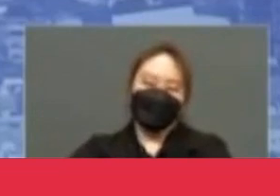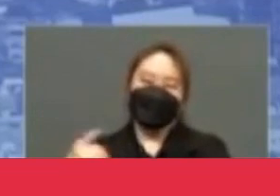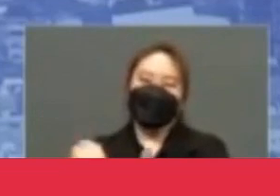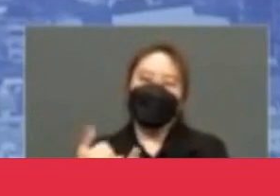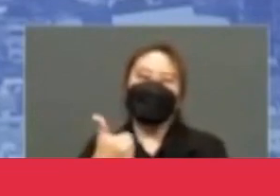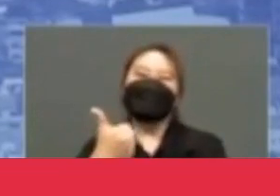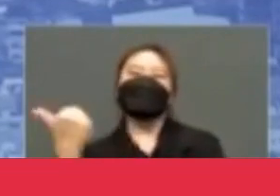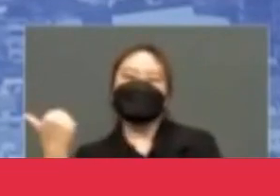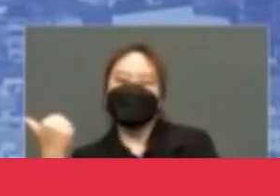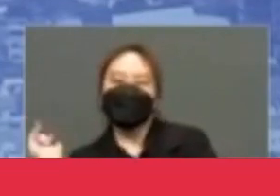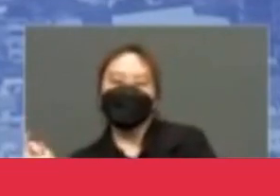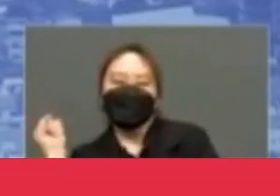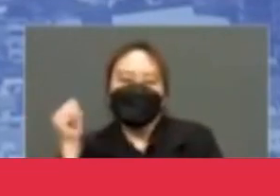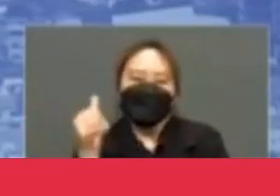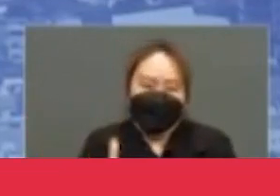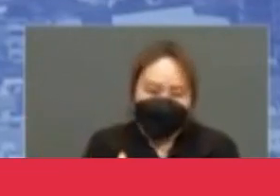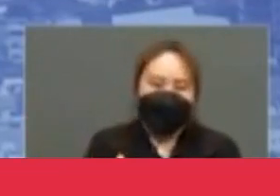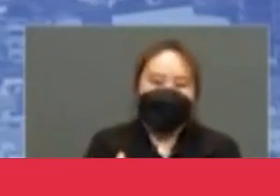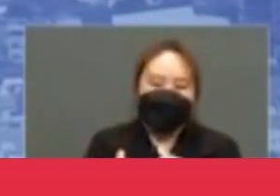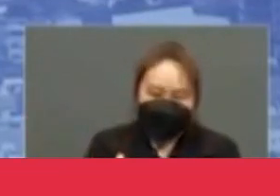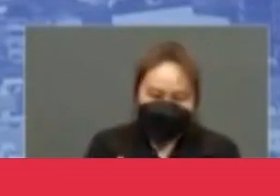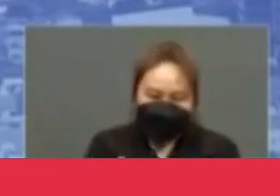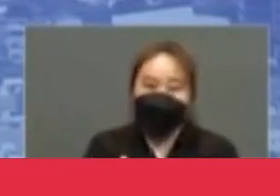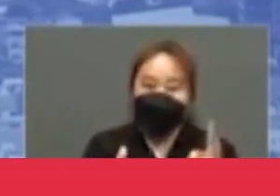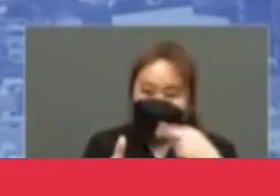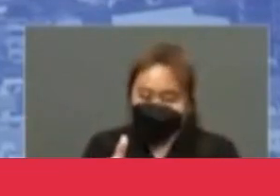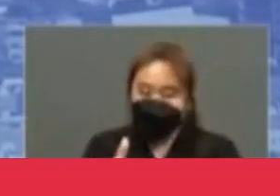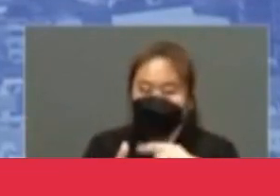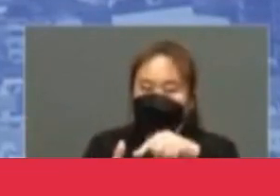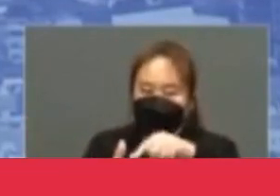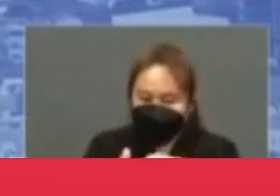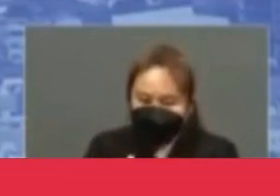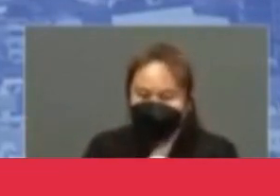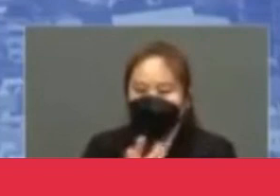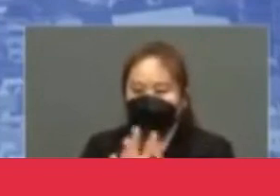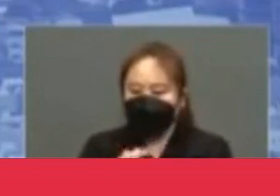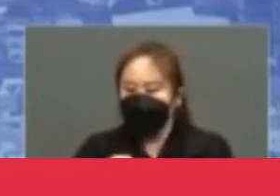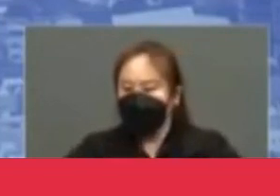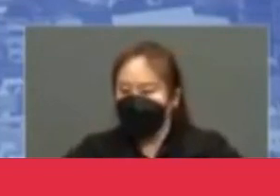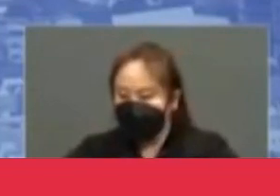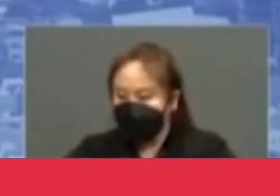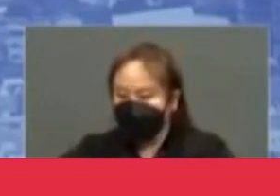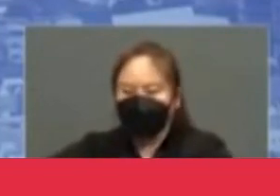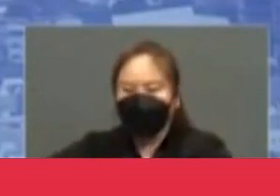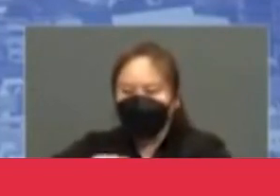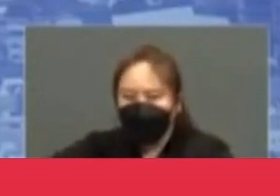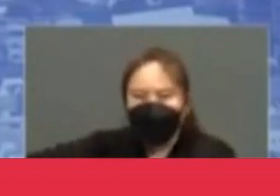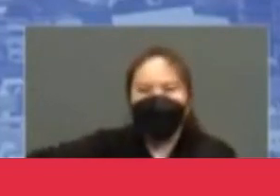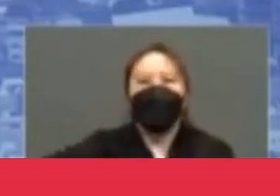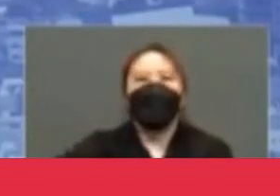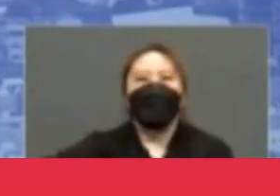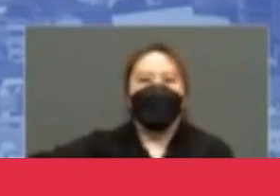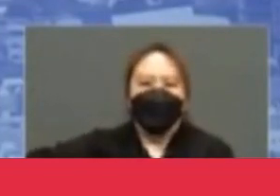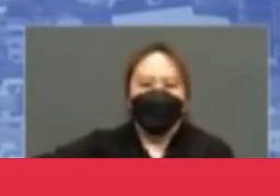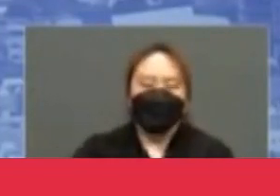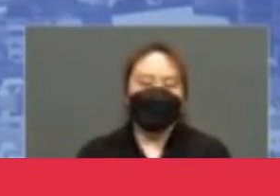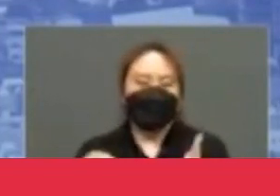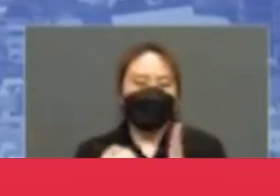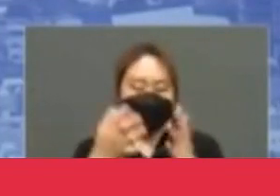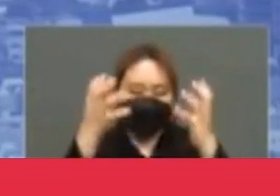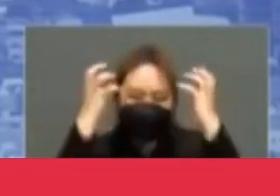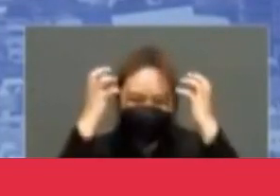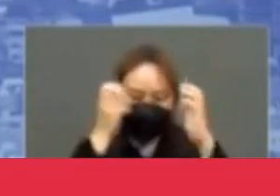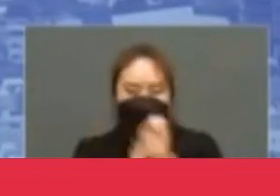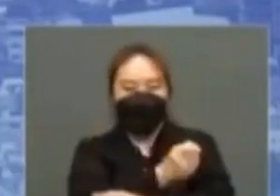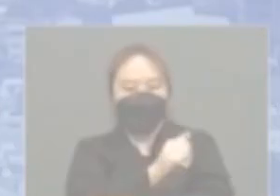ถึงฝั่งไปยังทุกจังหวัดสพมผู้ว่าราชการจังหวัดและมหาไทยช่วยกันได้ย้ำและขอให้ประชาชนช่วยเป็นหูเป็น